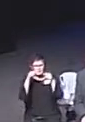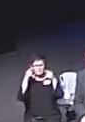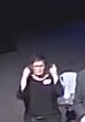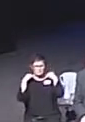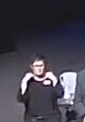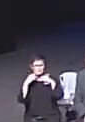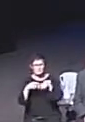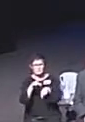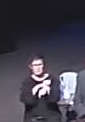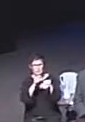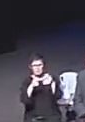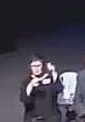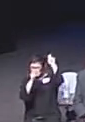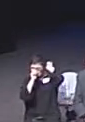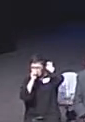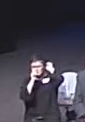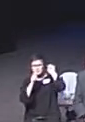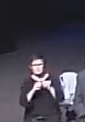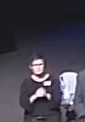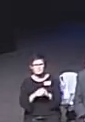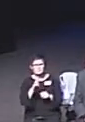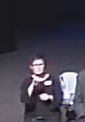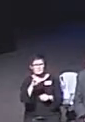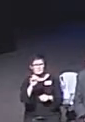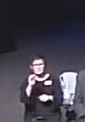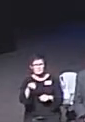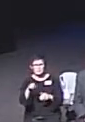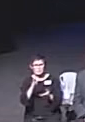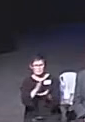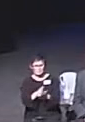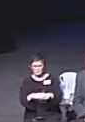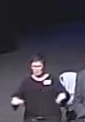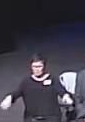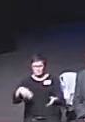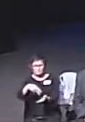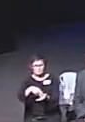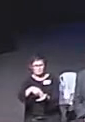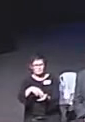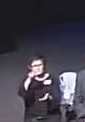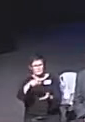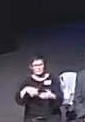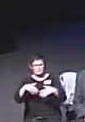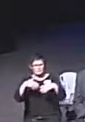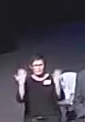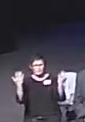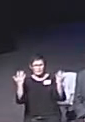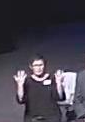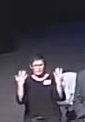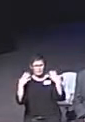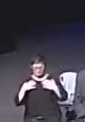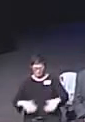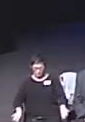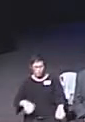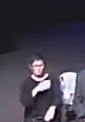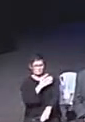ja kankainen lippalakki. Bisan seisoo keskellä lavaa. Hänellä on päällään vaalea pitkähihainen